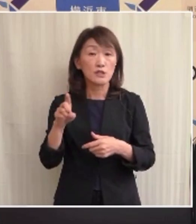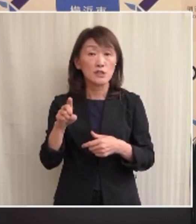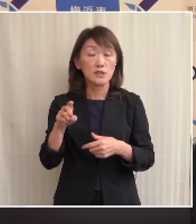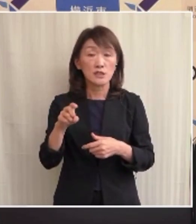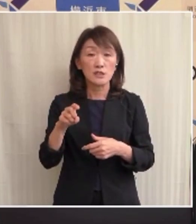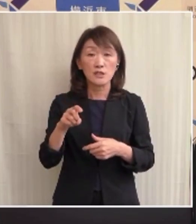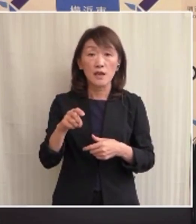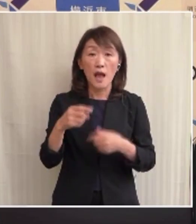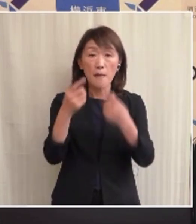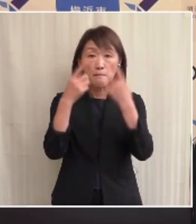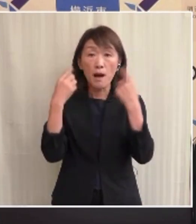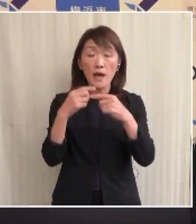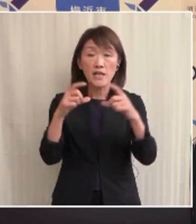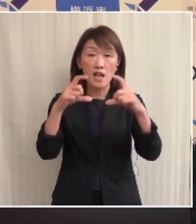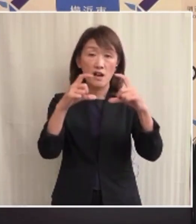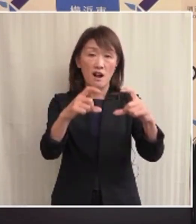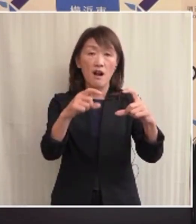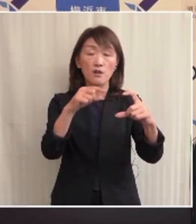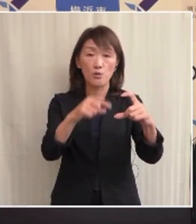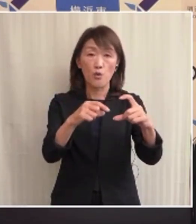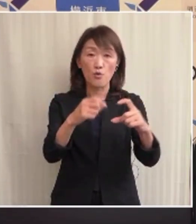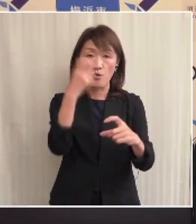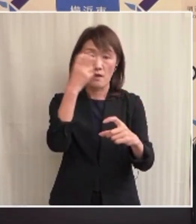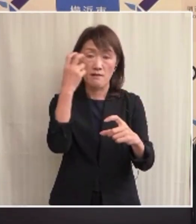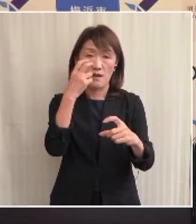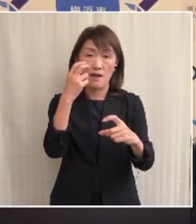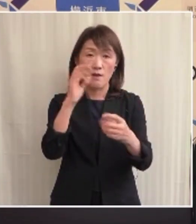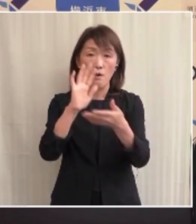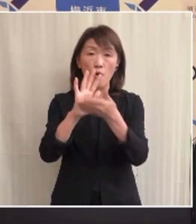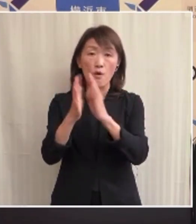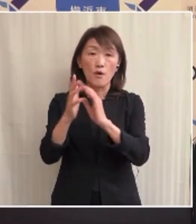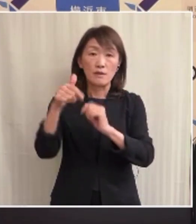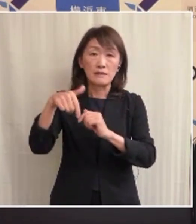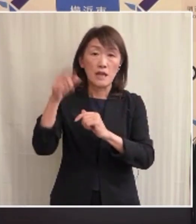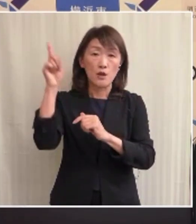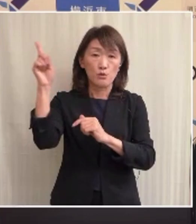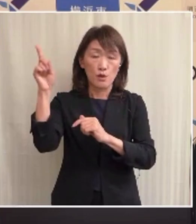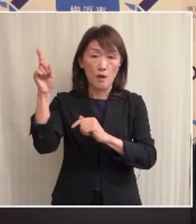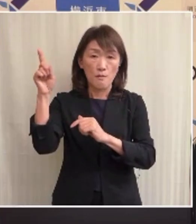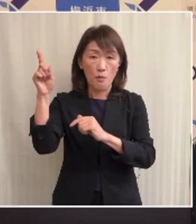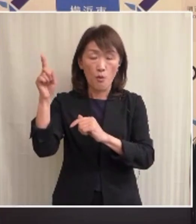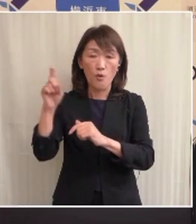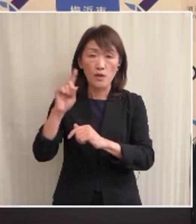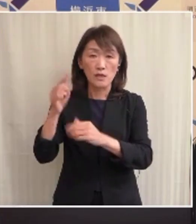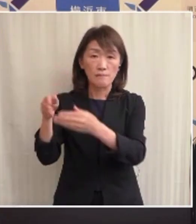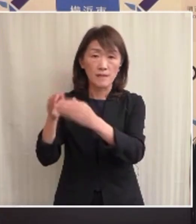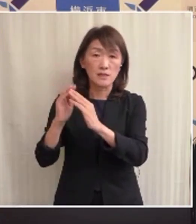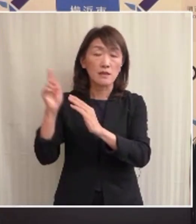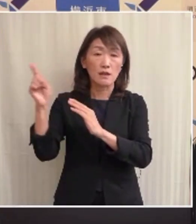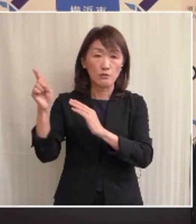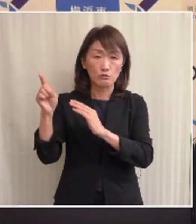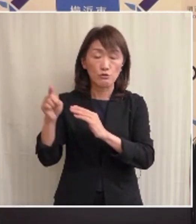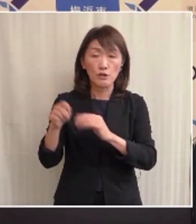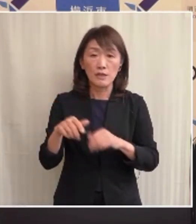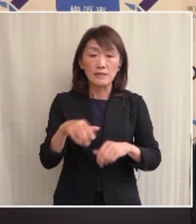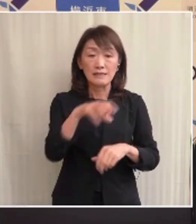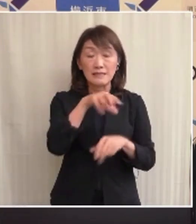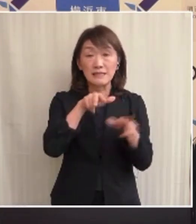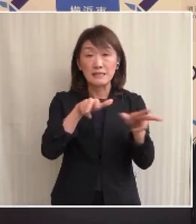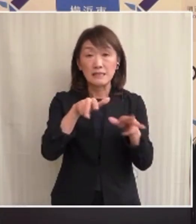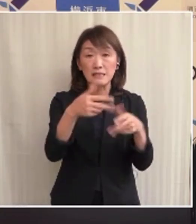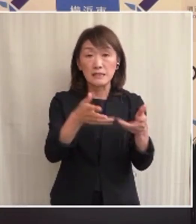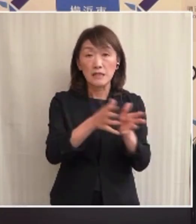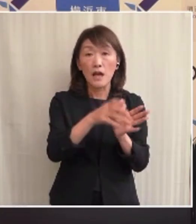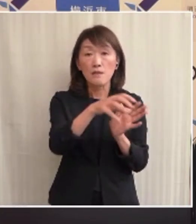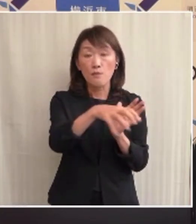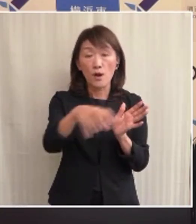をする本部っていうのが政府で立ち上げられると思います。各自治体にもこれから紐付けが正しいかっていうのを総点